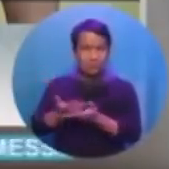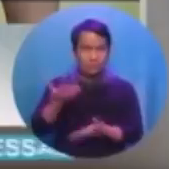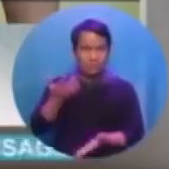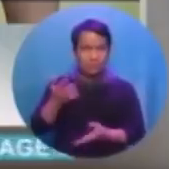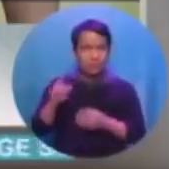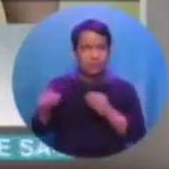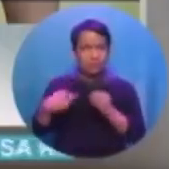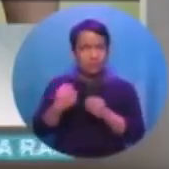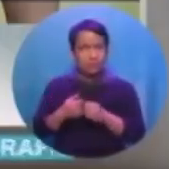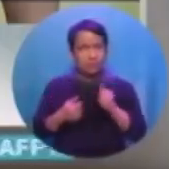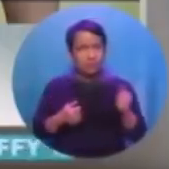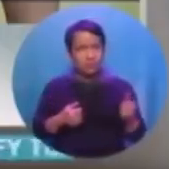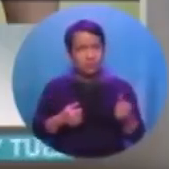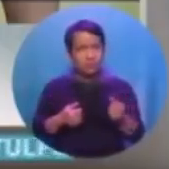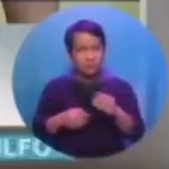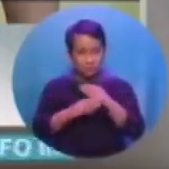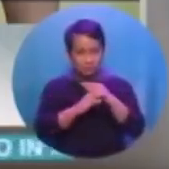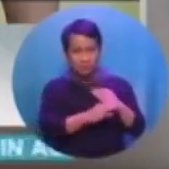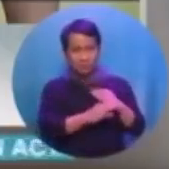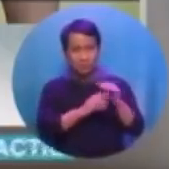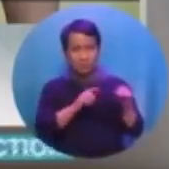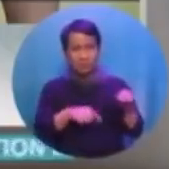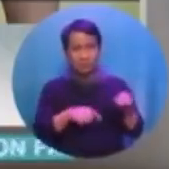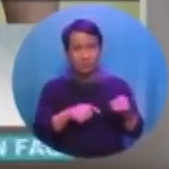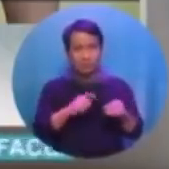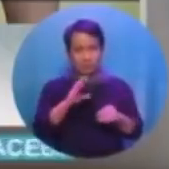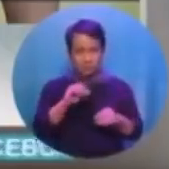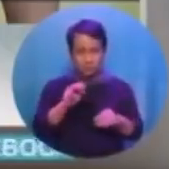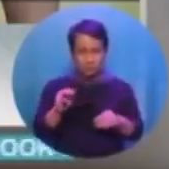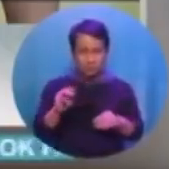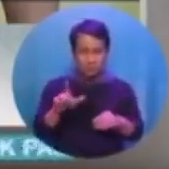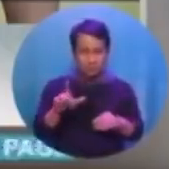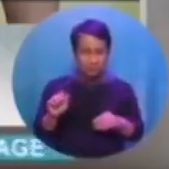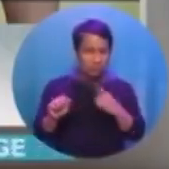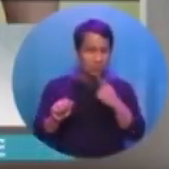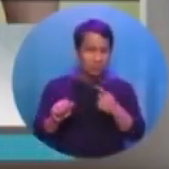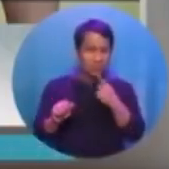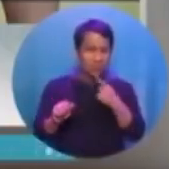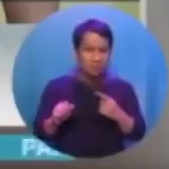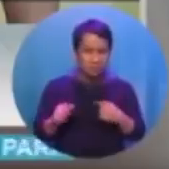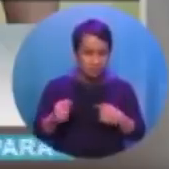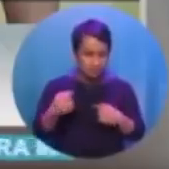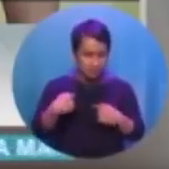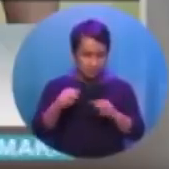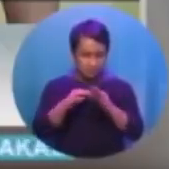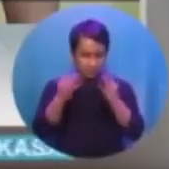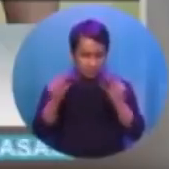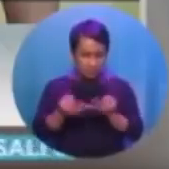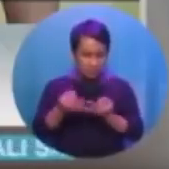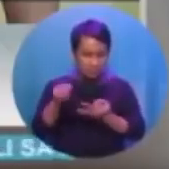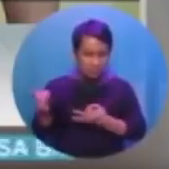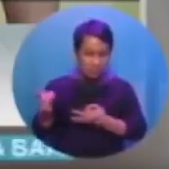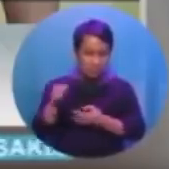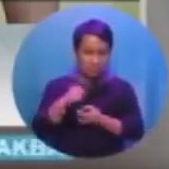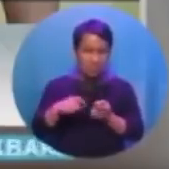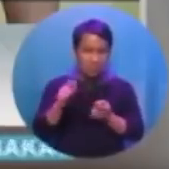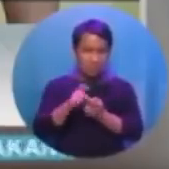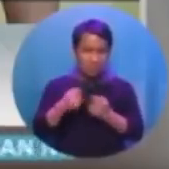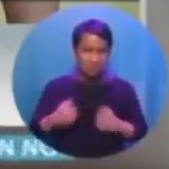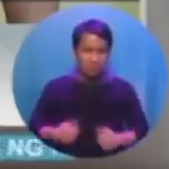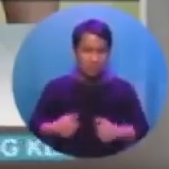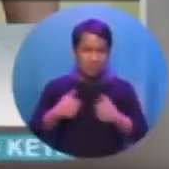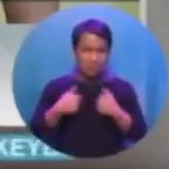ano yun. Tapos pinablock mo pa kami doon sa Camellia. Ano, hindi mo kami pamilya? Tapos hindi ka nagsabi ng exact